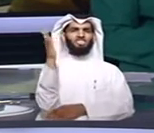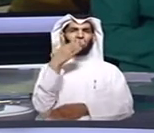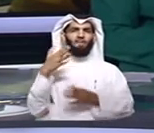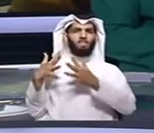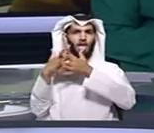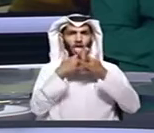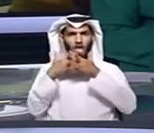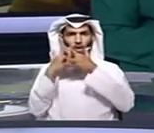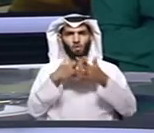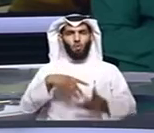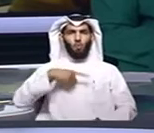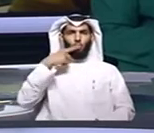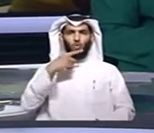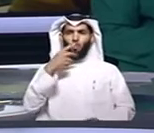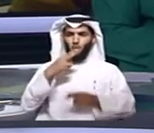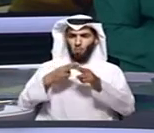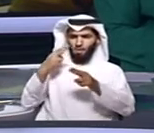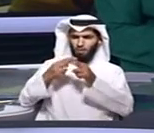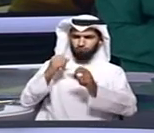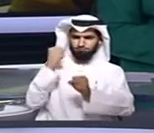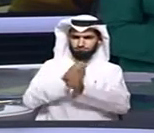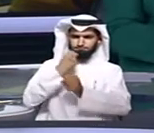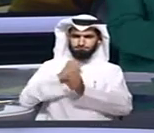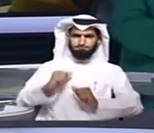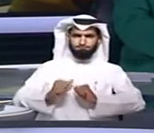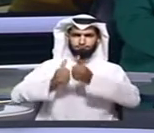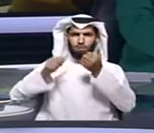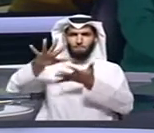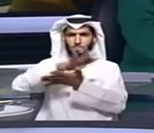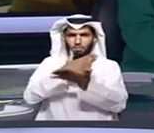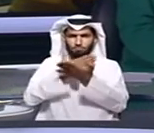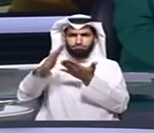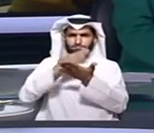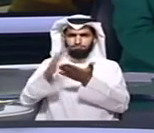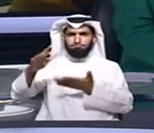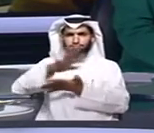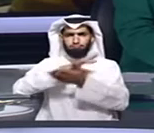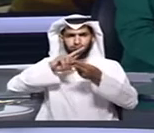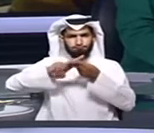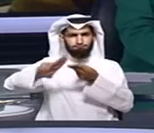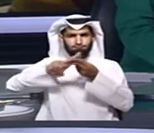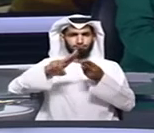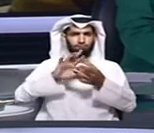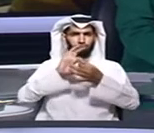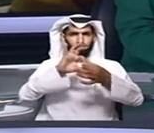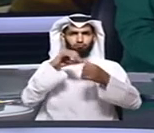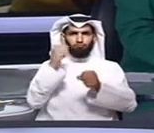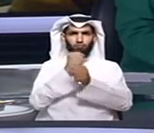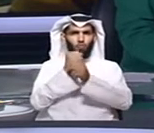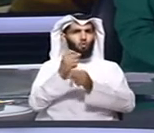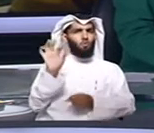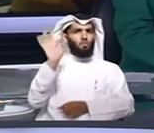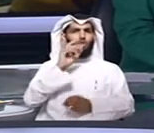الدور المحوري الذي تلعبه دولة الكويت في حل العديد من القضايا الإقليمية والدولية، وقد جاء ذلك خلال مؤتمر